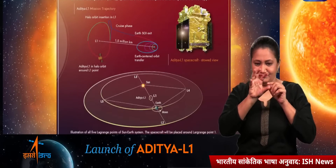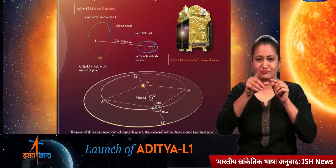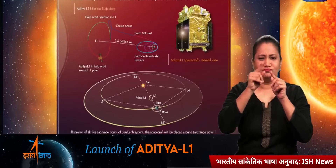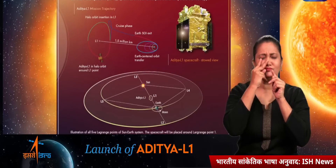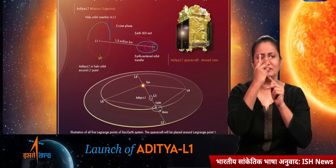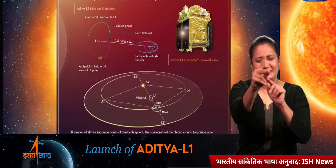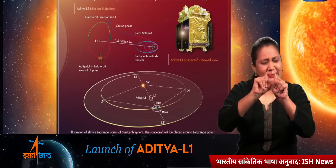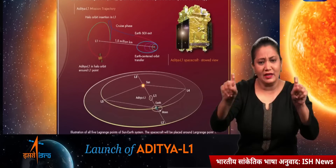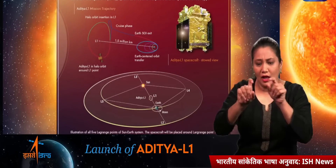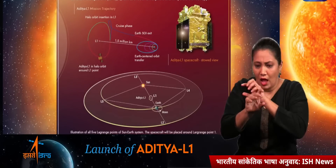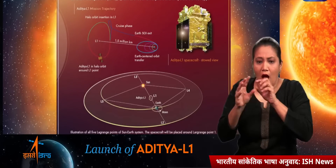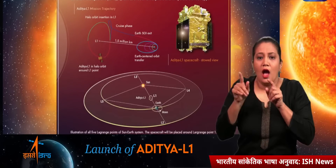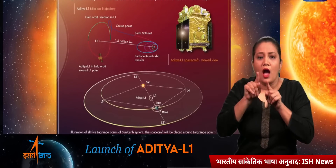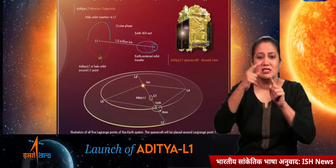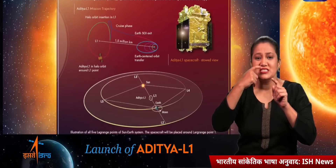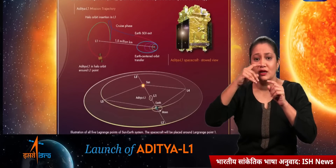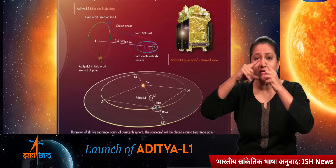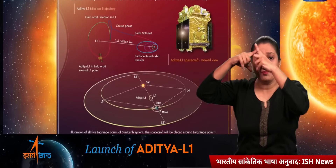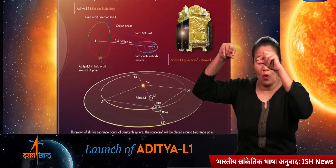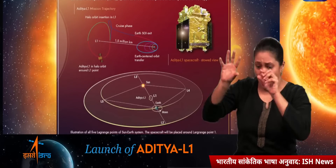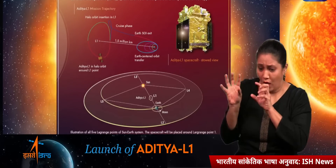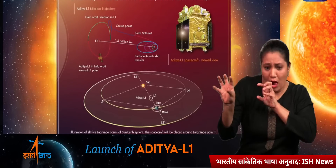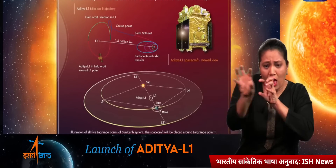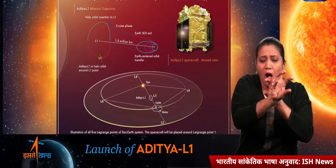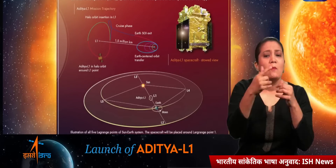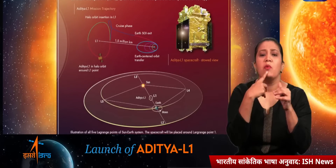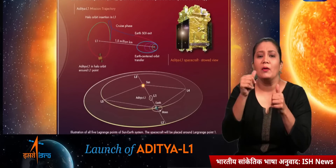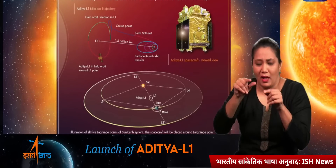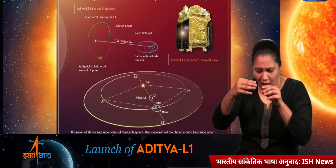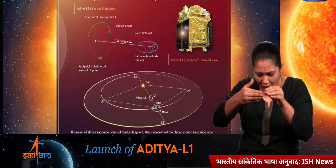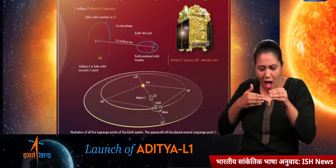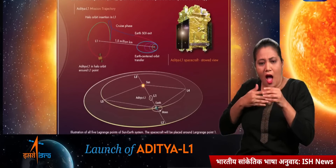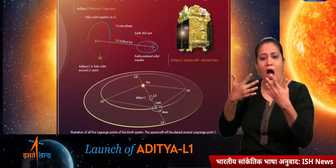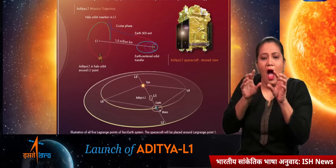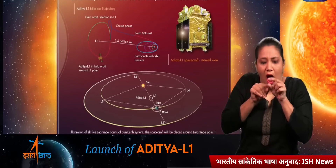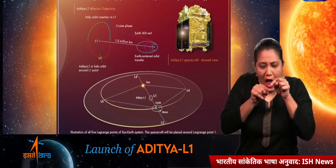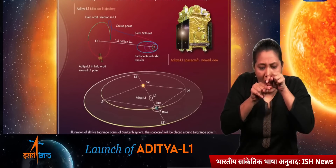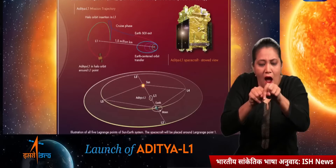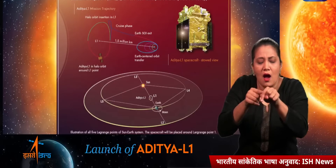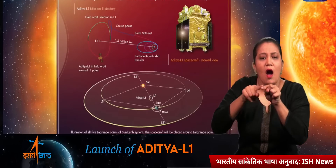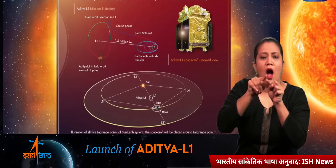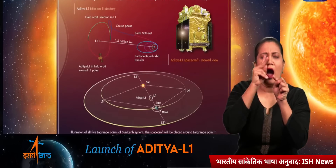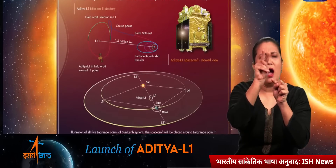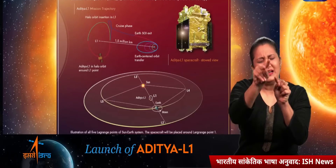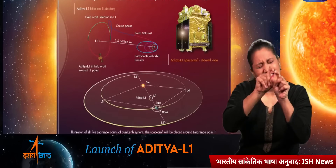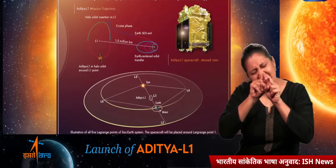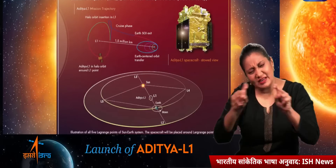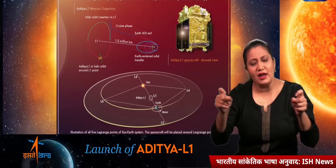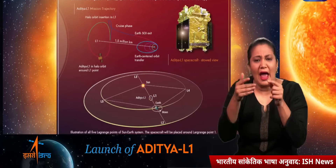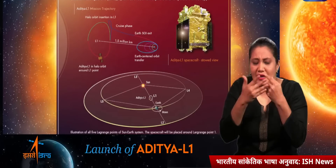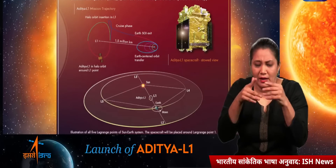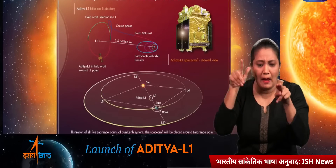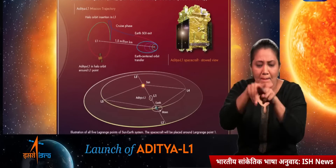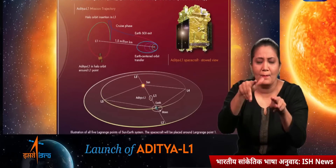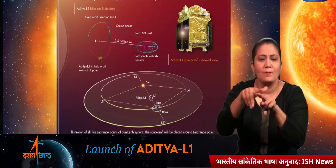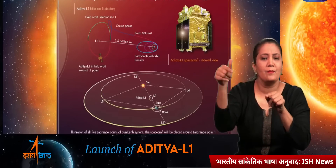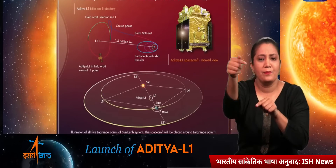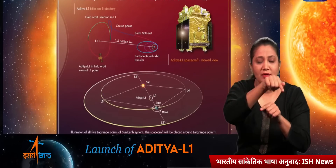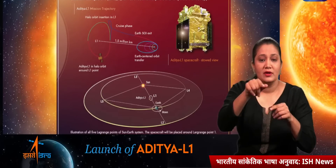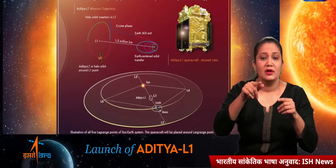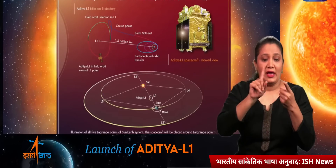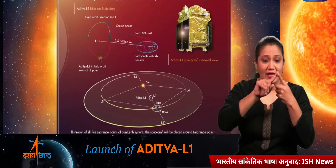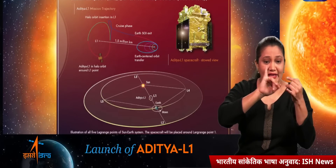never eclipsed by Earth. At L1, Aditya L1 will join spacecraft such as